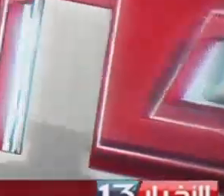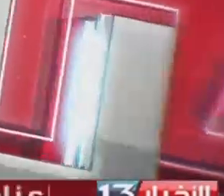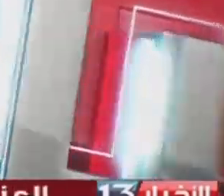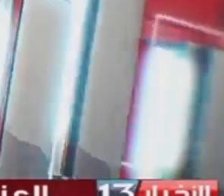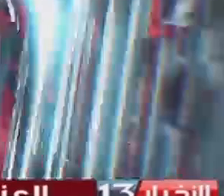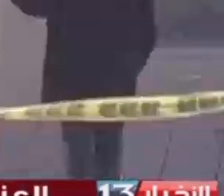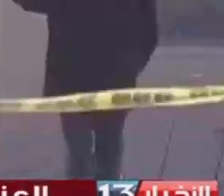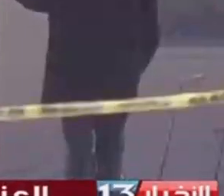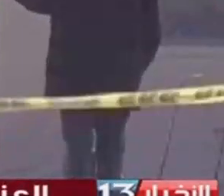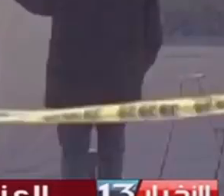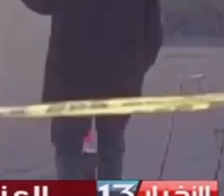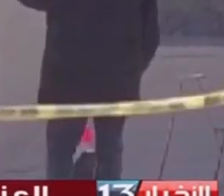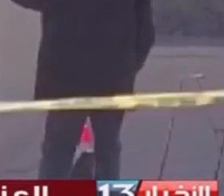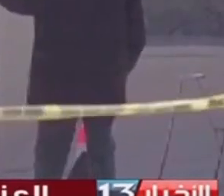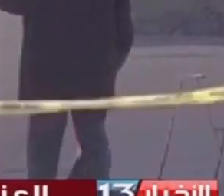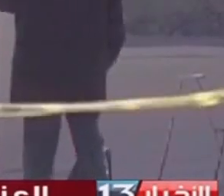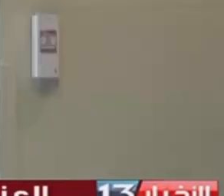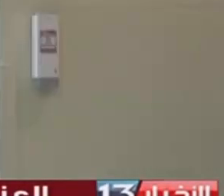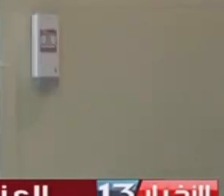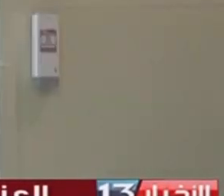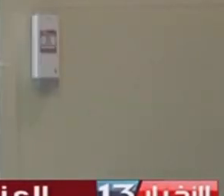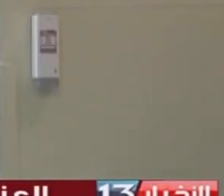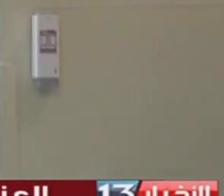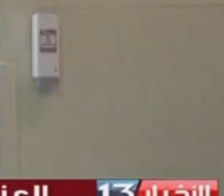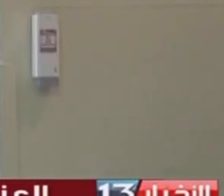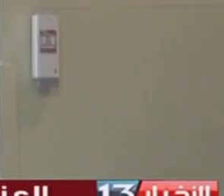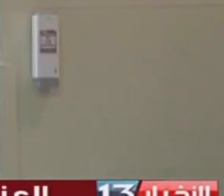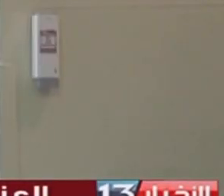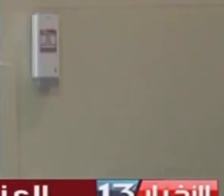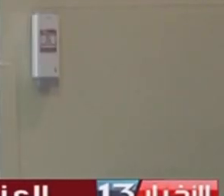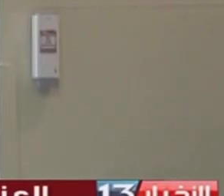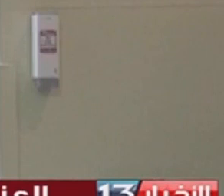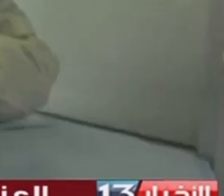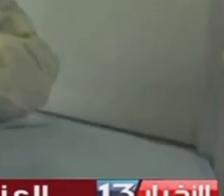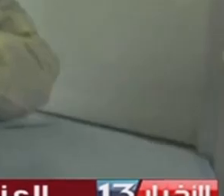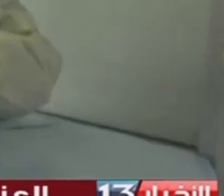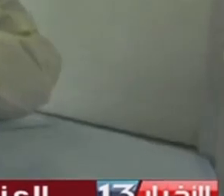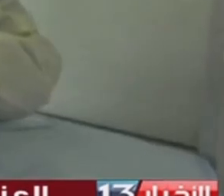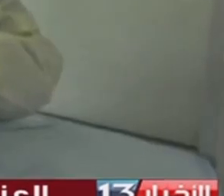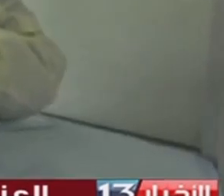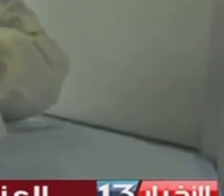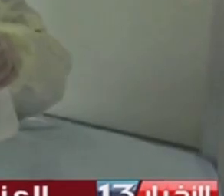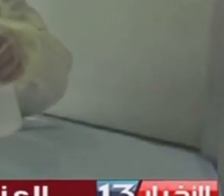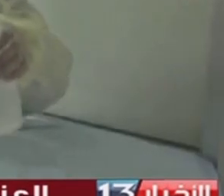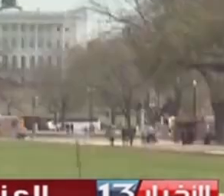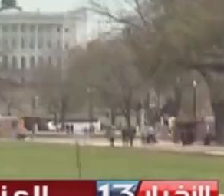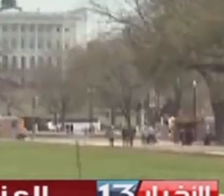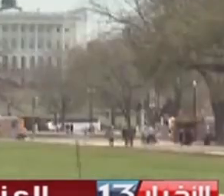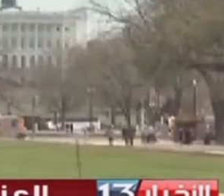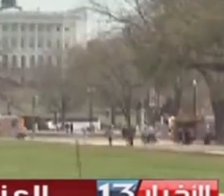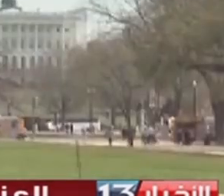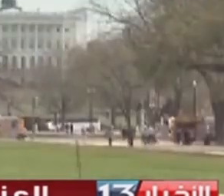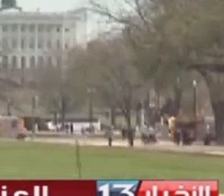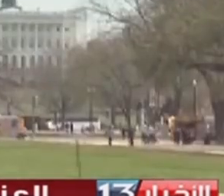عدد الوفيات ببرونه يتجاوز سبعه وسبعين الف والاصابات يلامس اربعه ملايين شخص عبر العالم